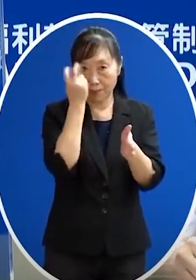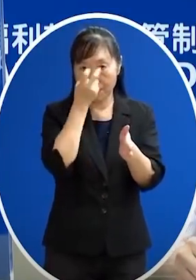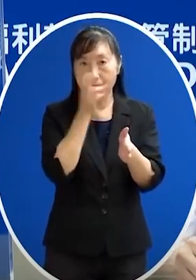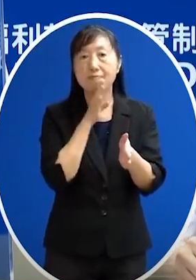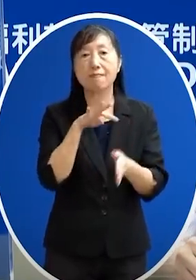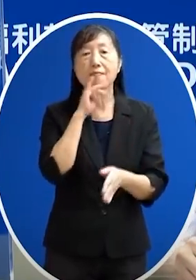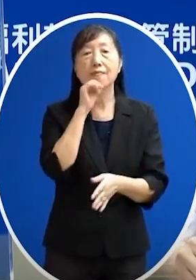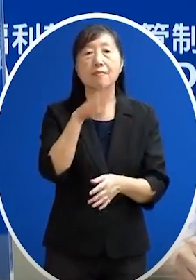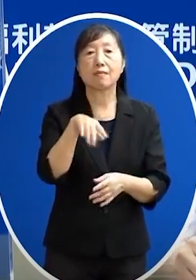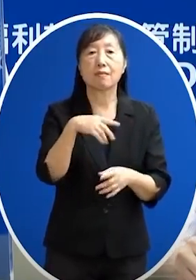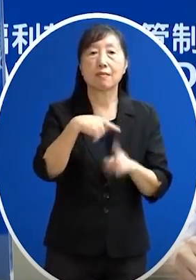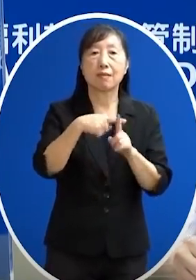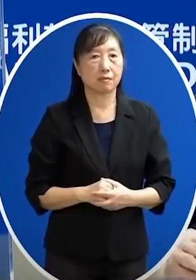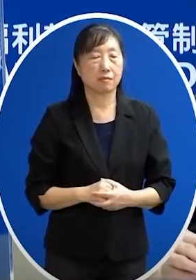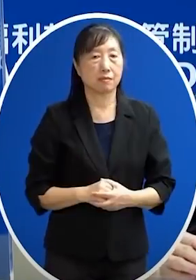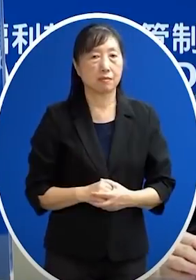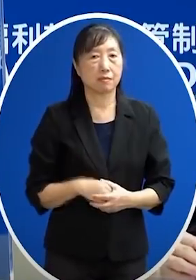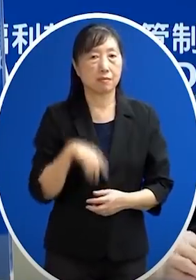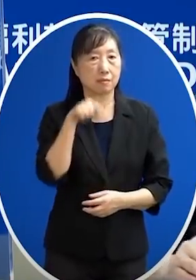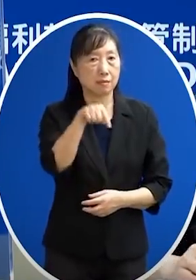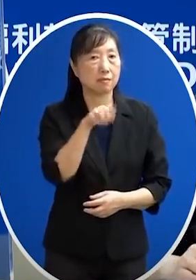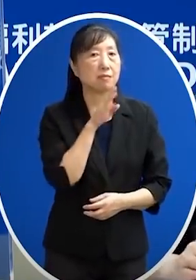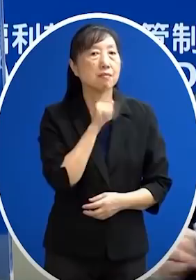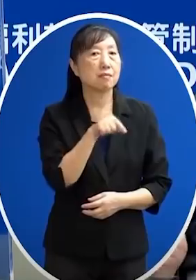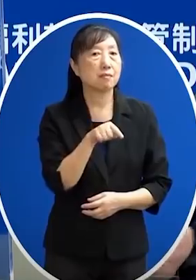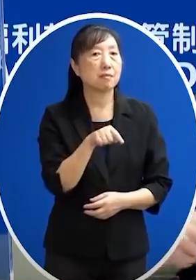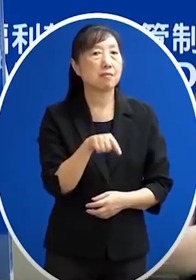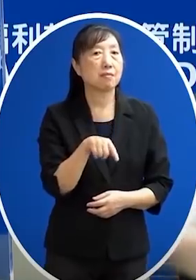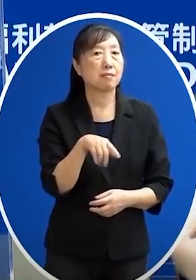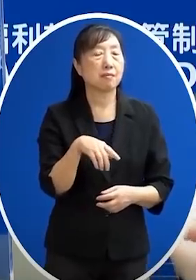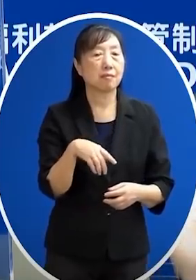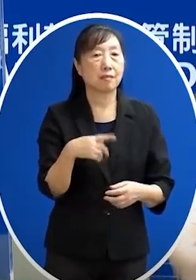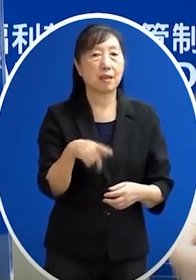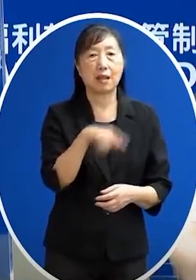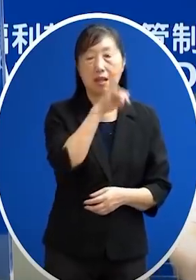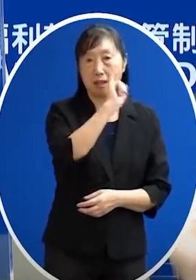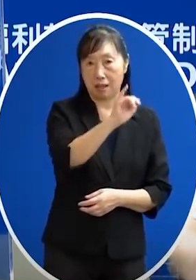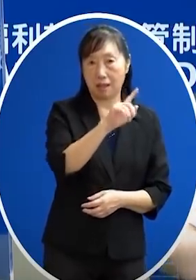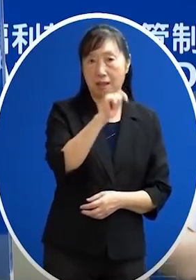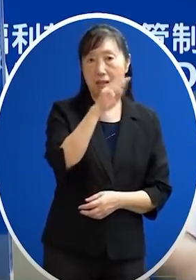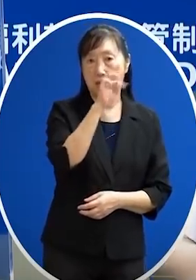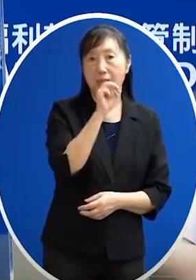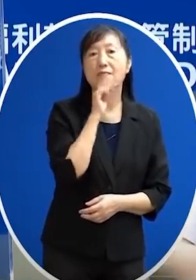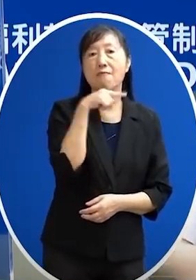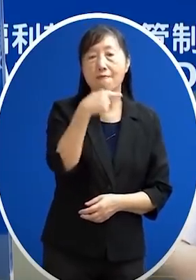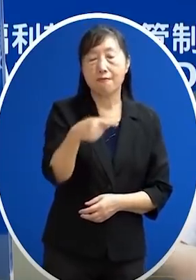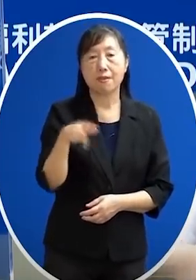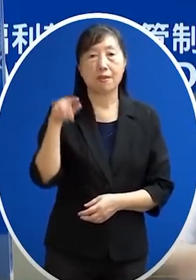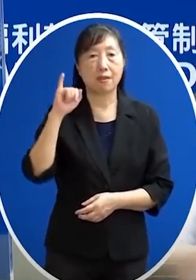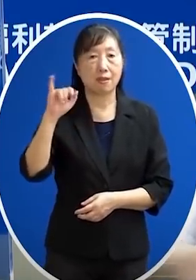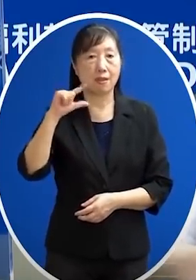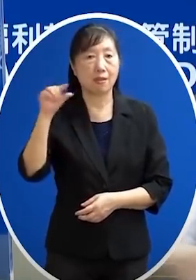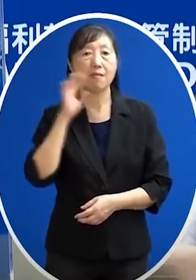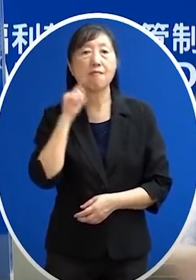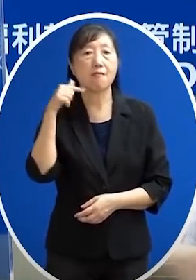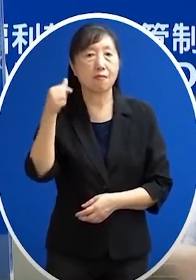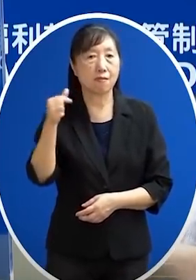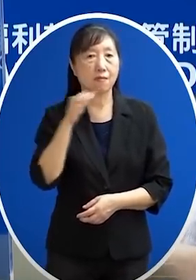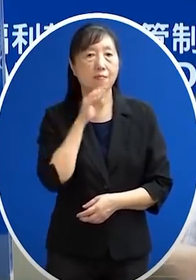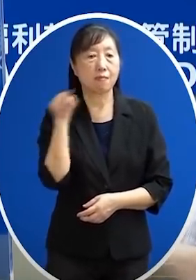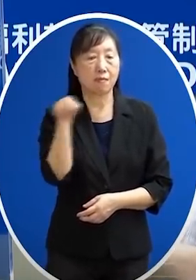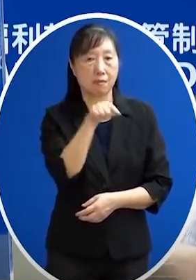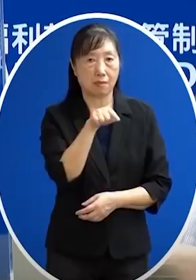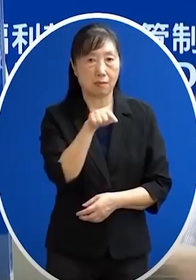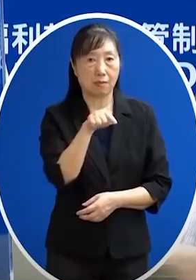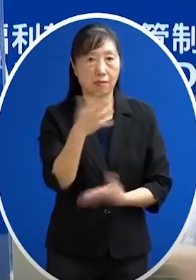是36、38 IgM 是阴性， IgG 是阳性，所以它基本上它的